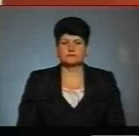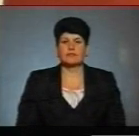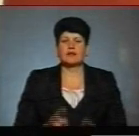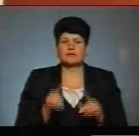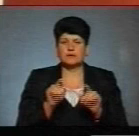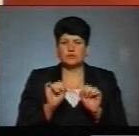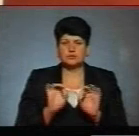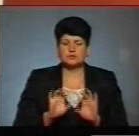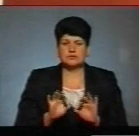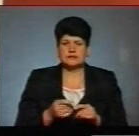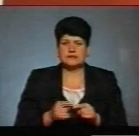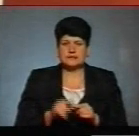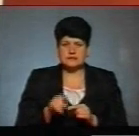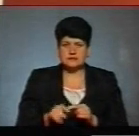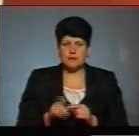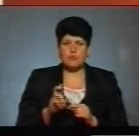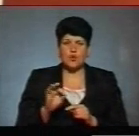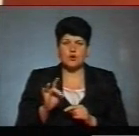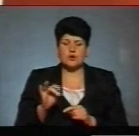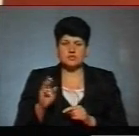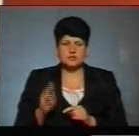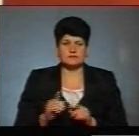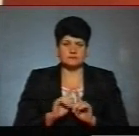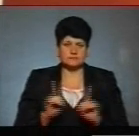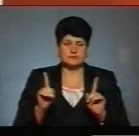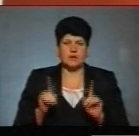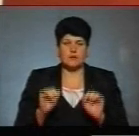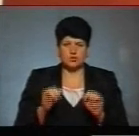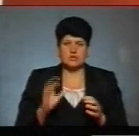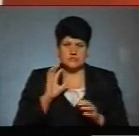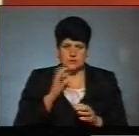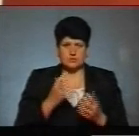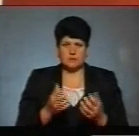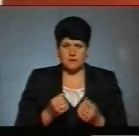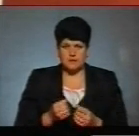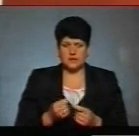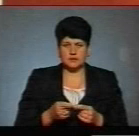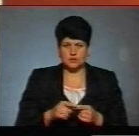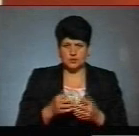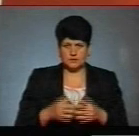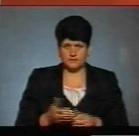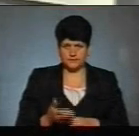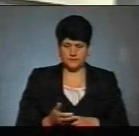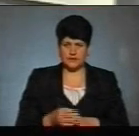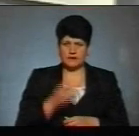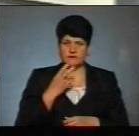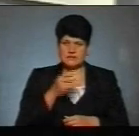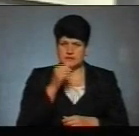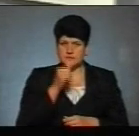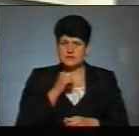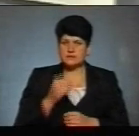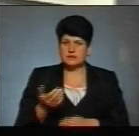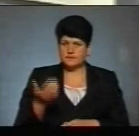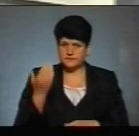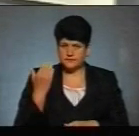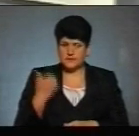Як ви можете прокоментувати таке борщівське ноу-хау? Чи можна всерйоз приймати таку альтернативу апаратам штучної вентиляції? Ну, дивіться, місяць тому